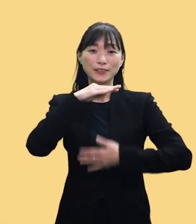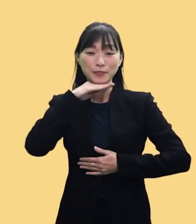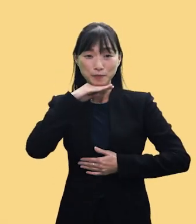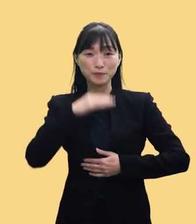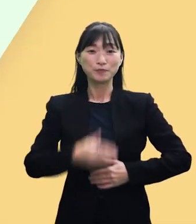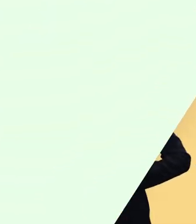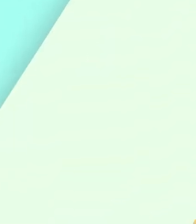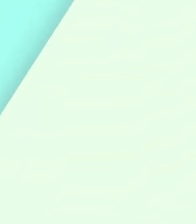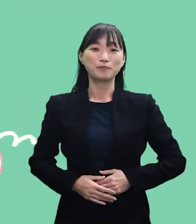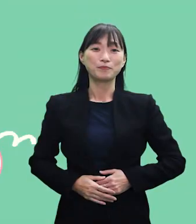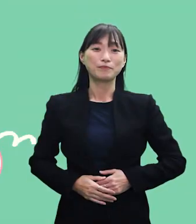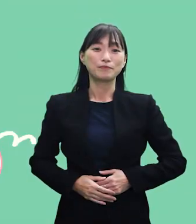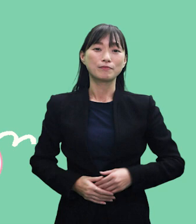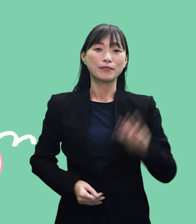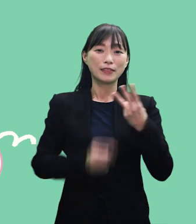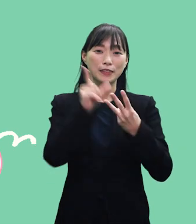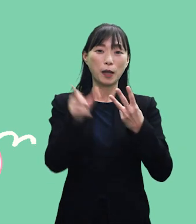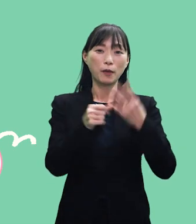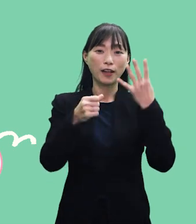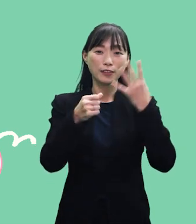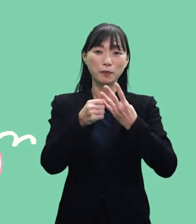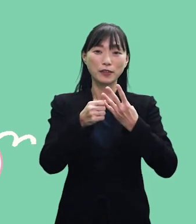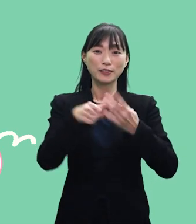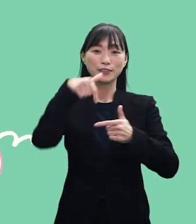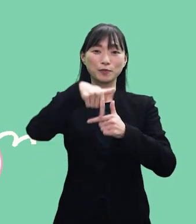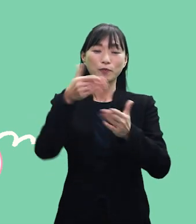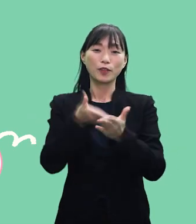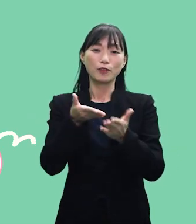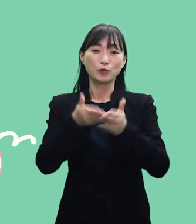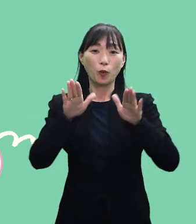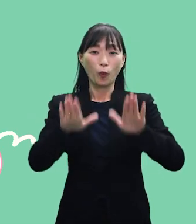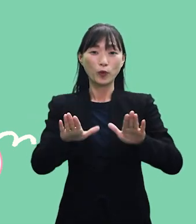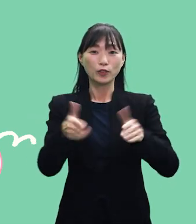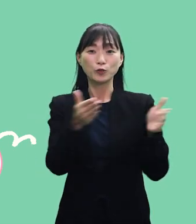기다릴게요. 3월의 네 번째 위클리